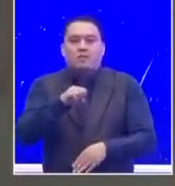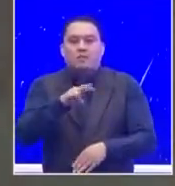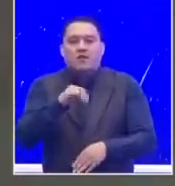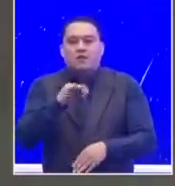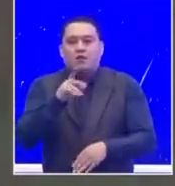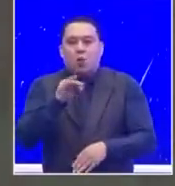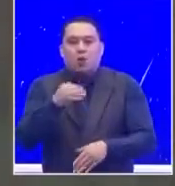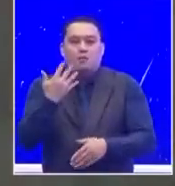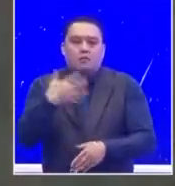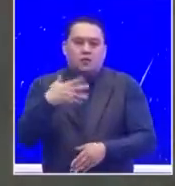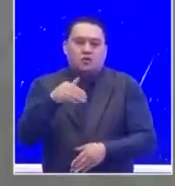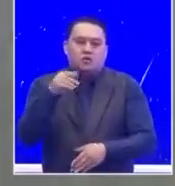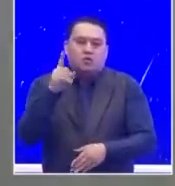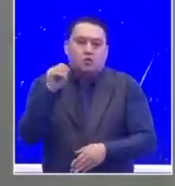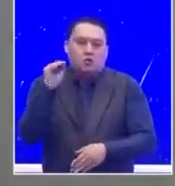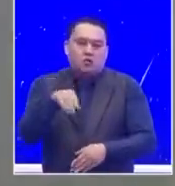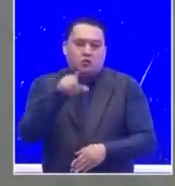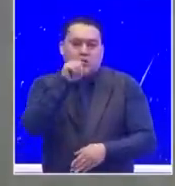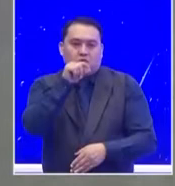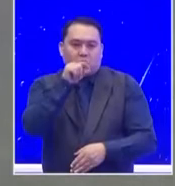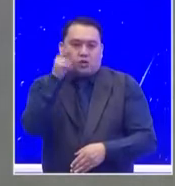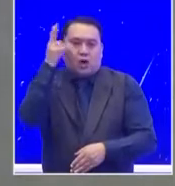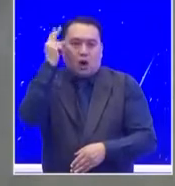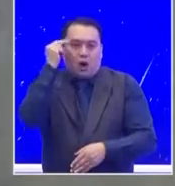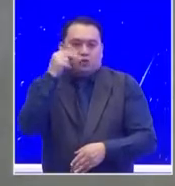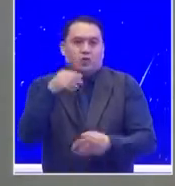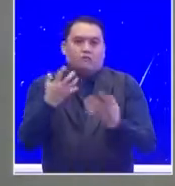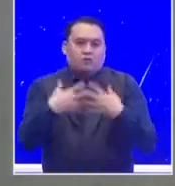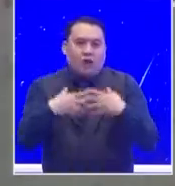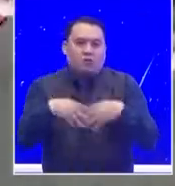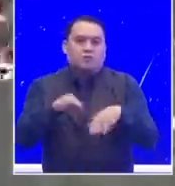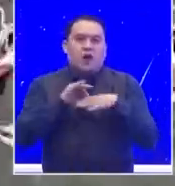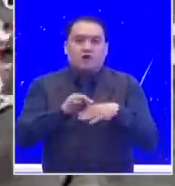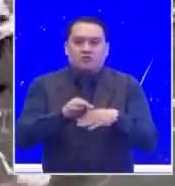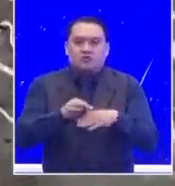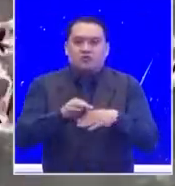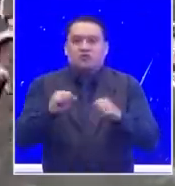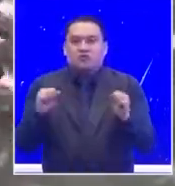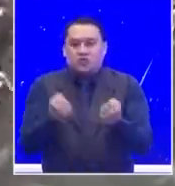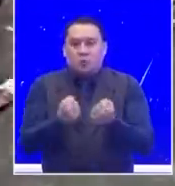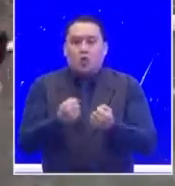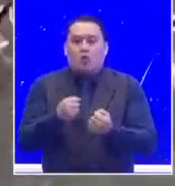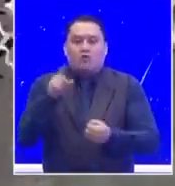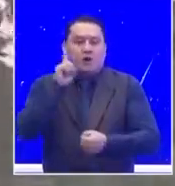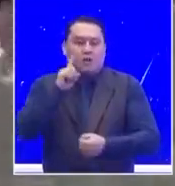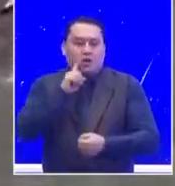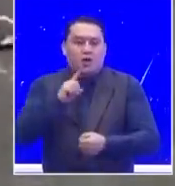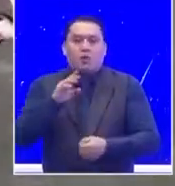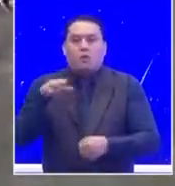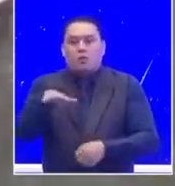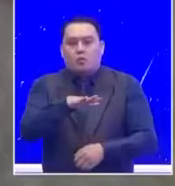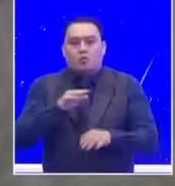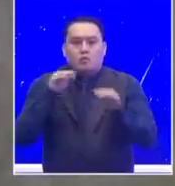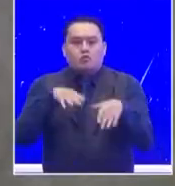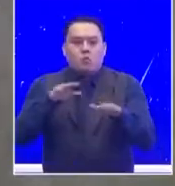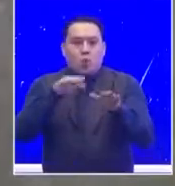определено в 50-100 тысяч птиц. Количественные учеты фламинго, проведенные на местах его зимовок на Каспийском море,